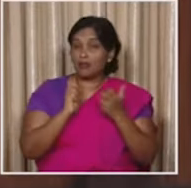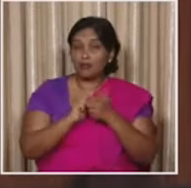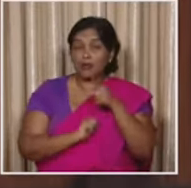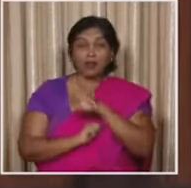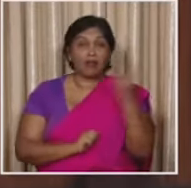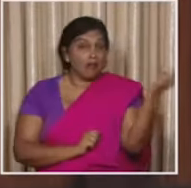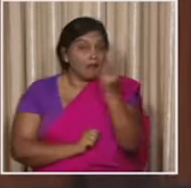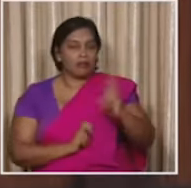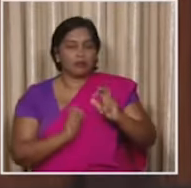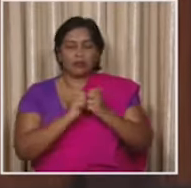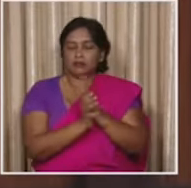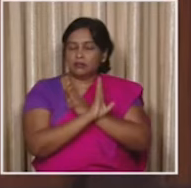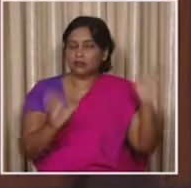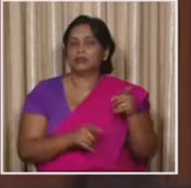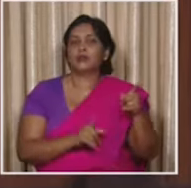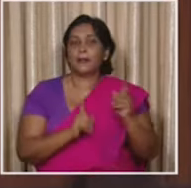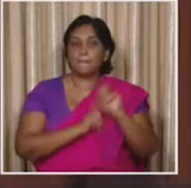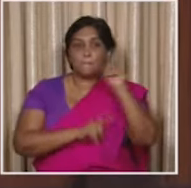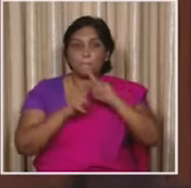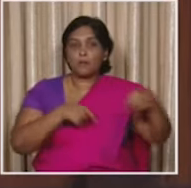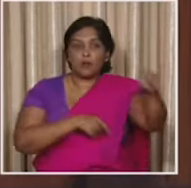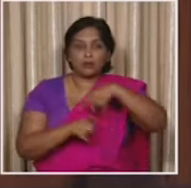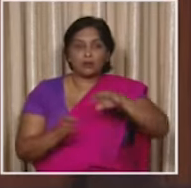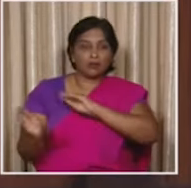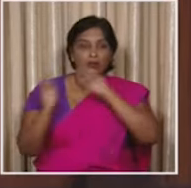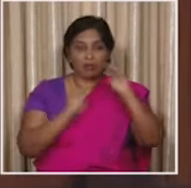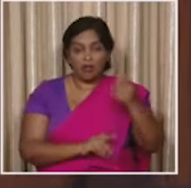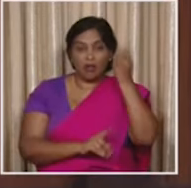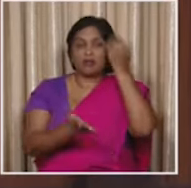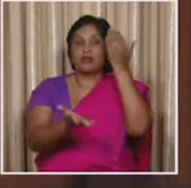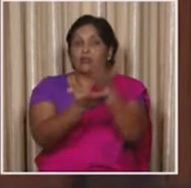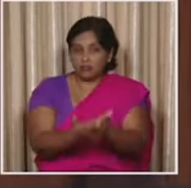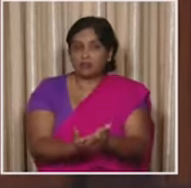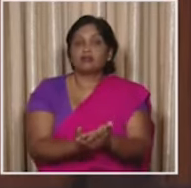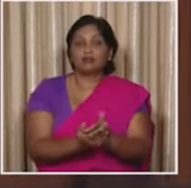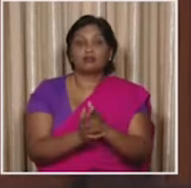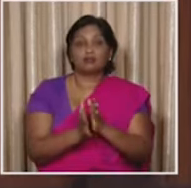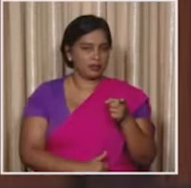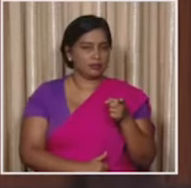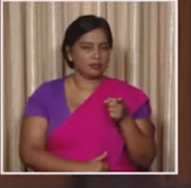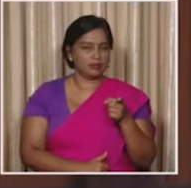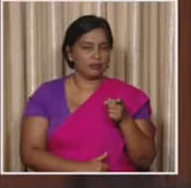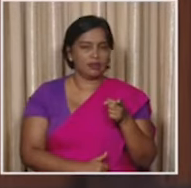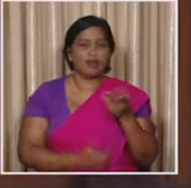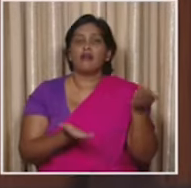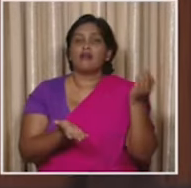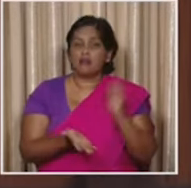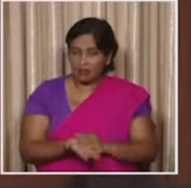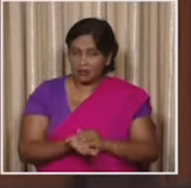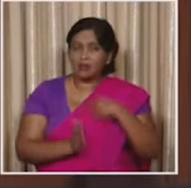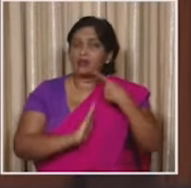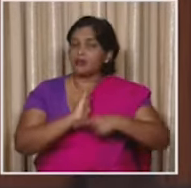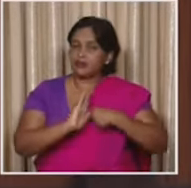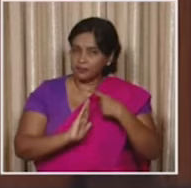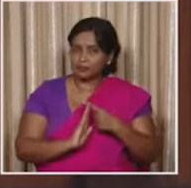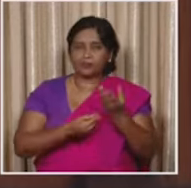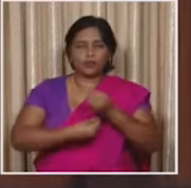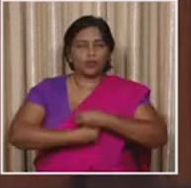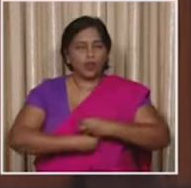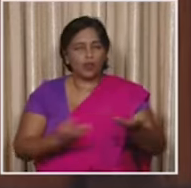then Nagantina, Hani again, May Parliament, Sabakalta, Navasa, Yodana, Kidripatkarana, Mitota Sudusui. Well, now the Varak may Ratatula,